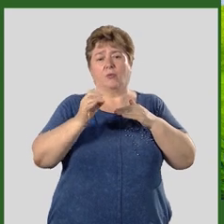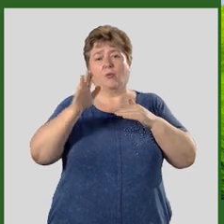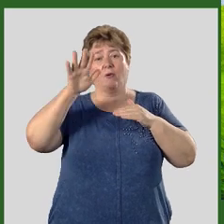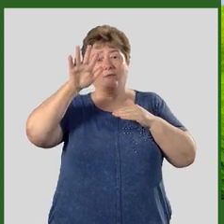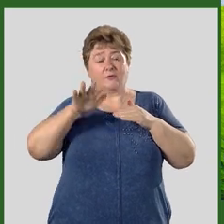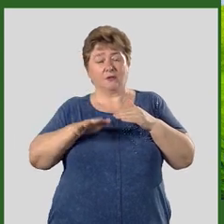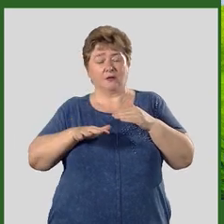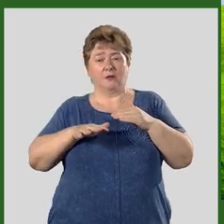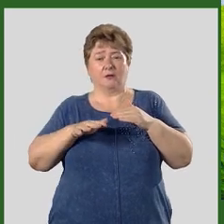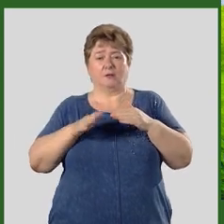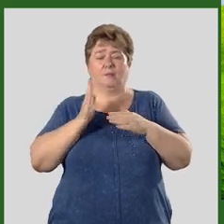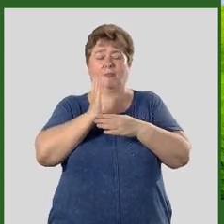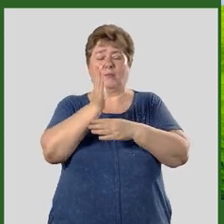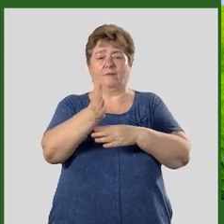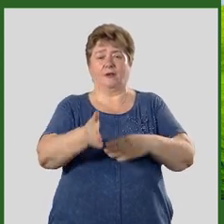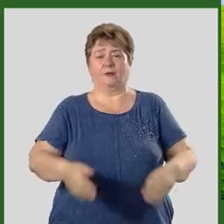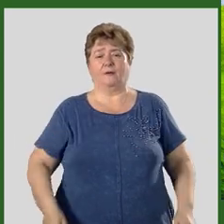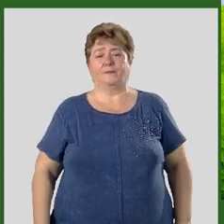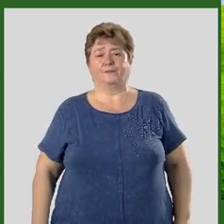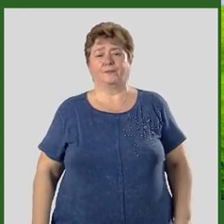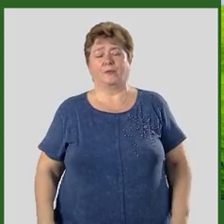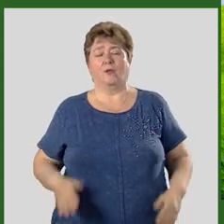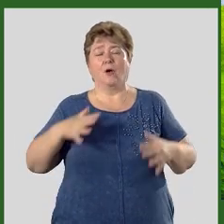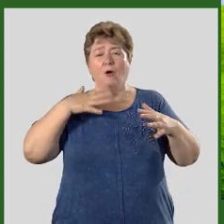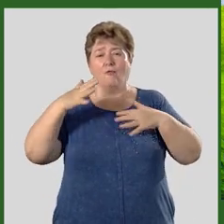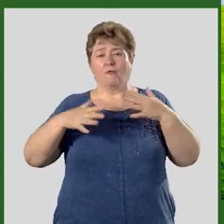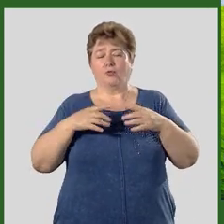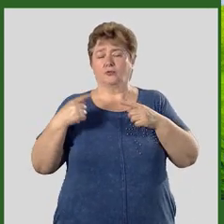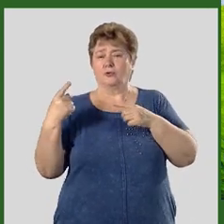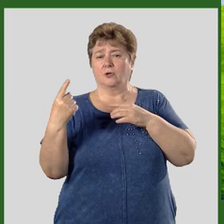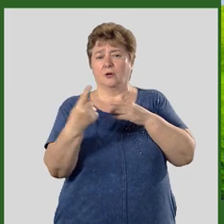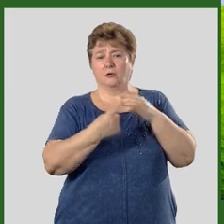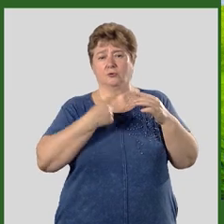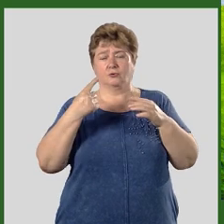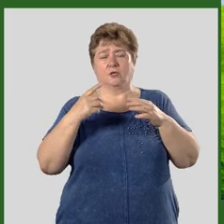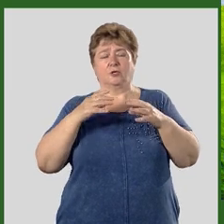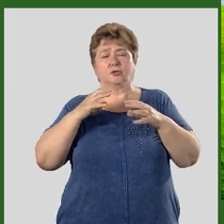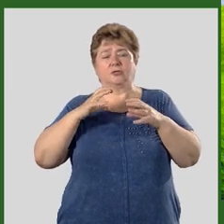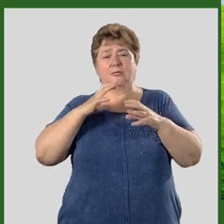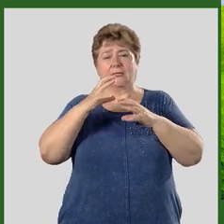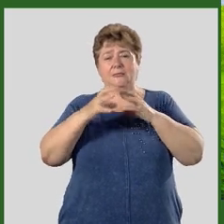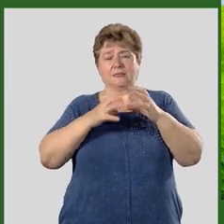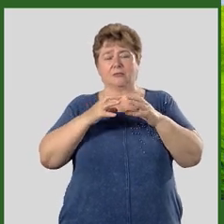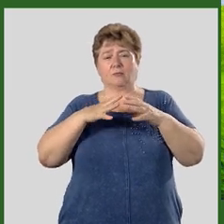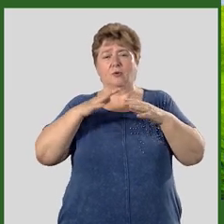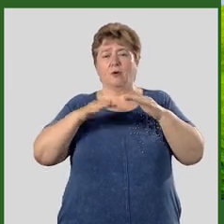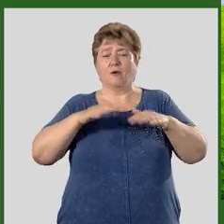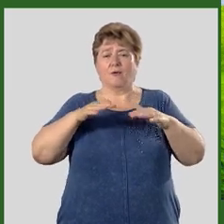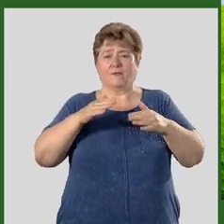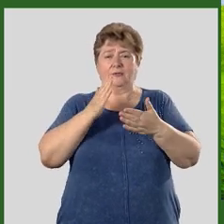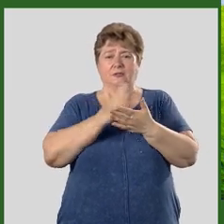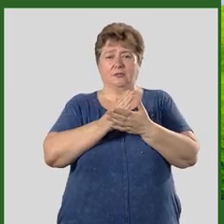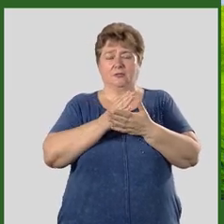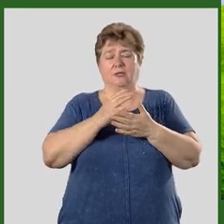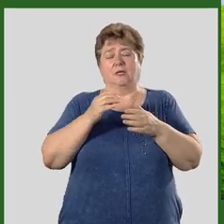и в вертикальном направлении. Воздух, окружающий Землю, имеет массу и